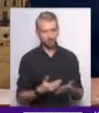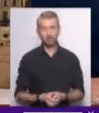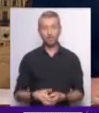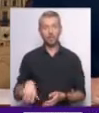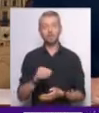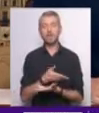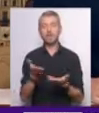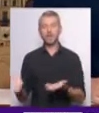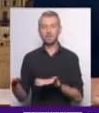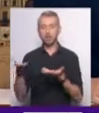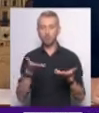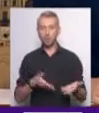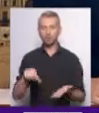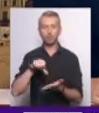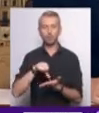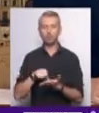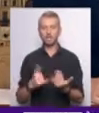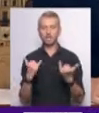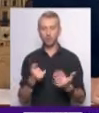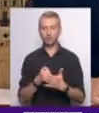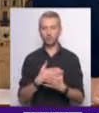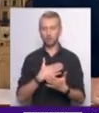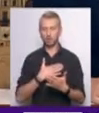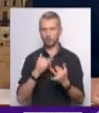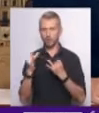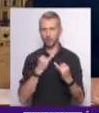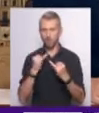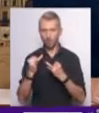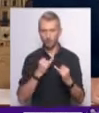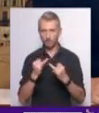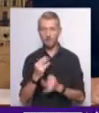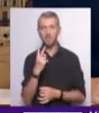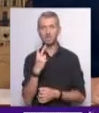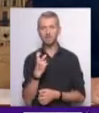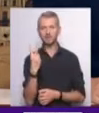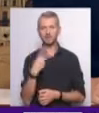киян ми запрошуємо, звичайно, долучатися сьогодні до нашої прямоефірної розмови.